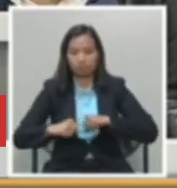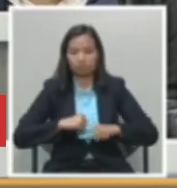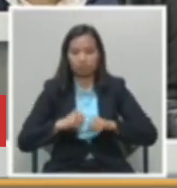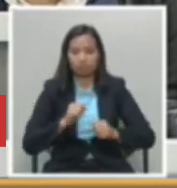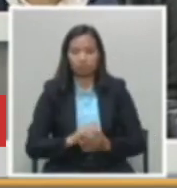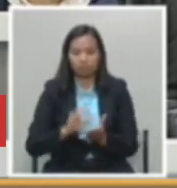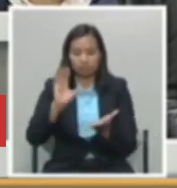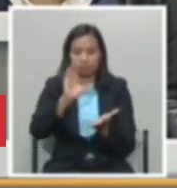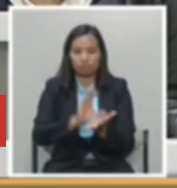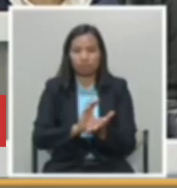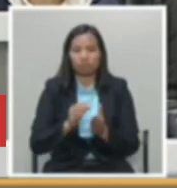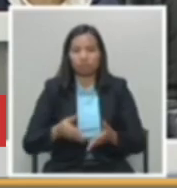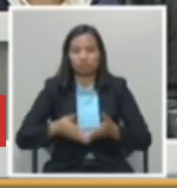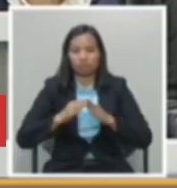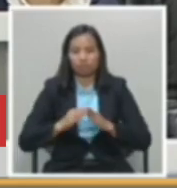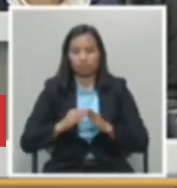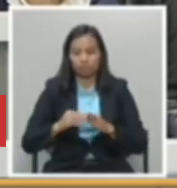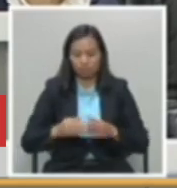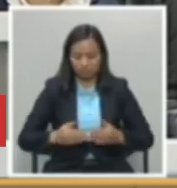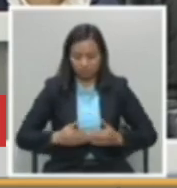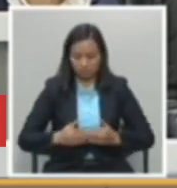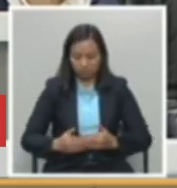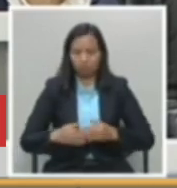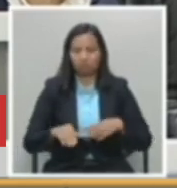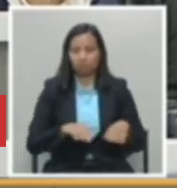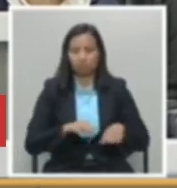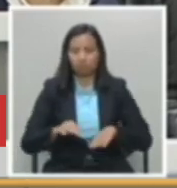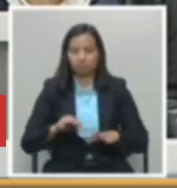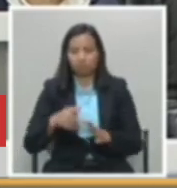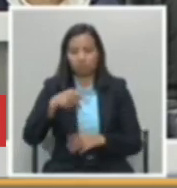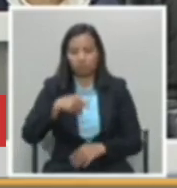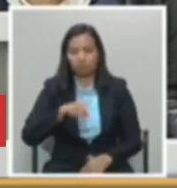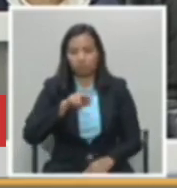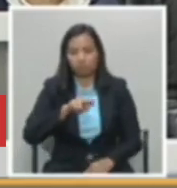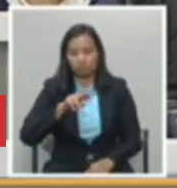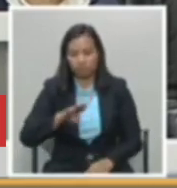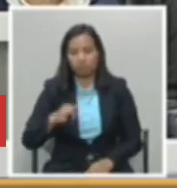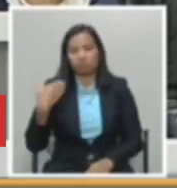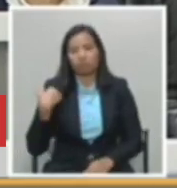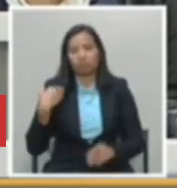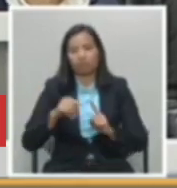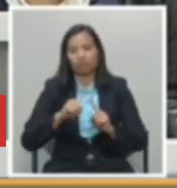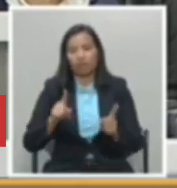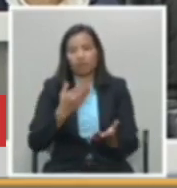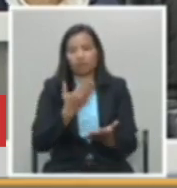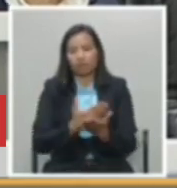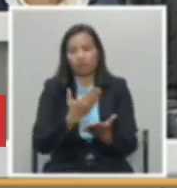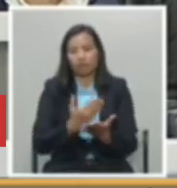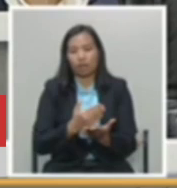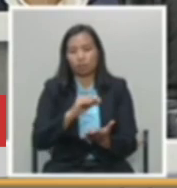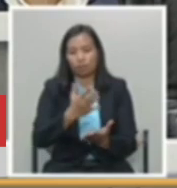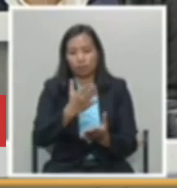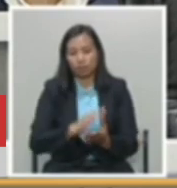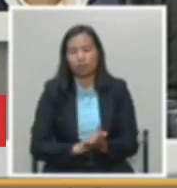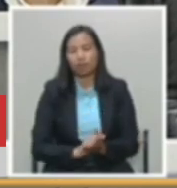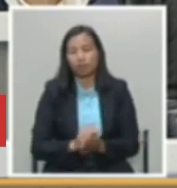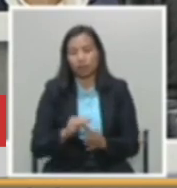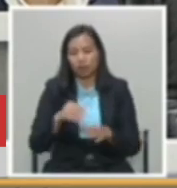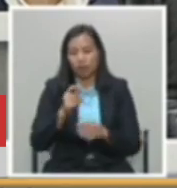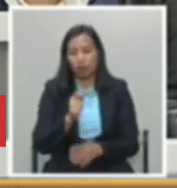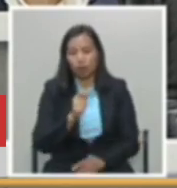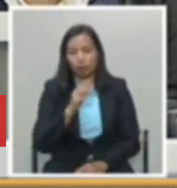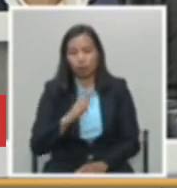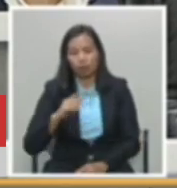นการตั้งครรภ์ไม่พร้อมในวัยรุ่นเพราะมีพรบแต่ไม่มีเงินวันนี้เราอาศัยเงินจากท้องถิ่นแต่ว่าท้องถิ่นนั้นแล้ว